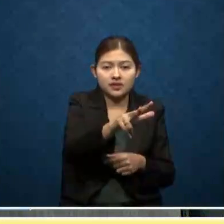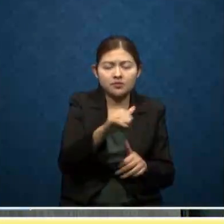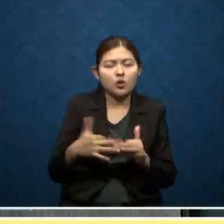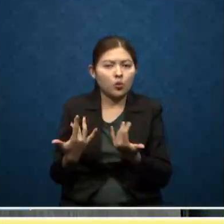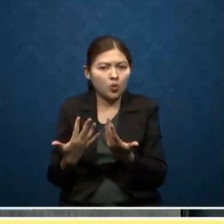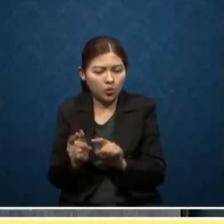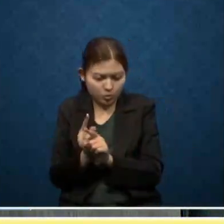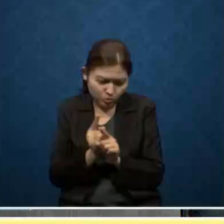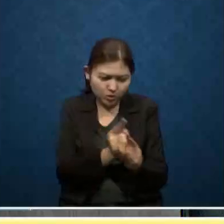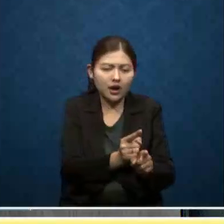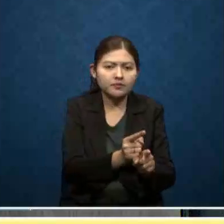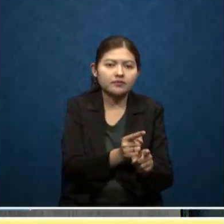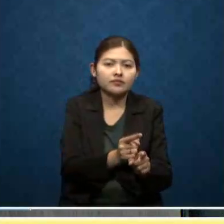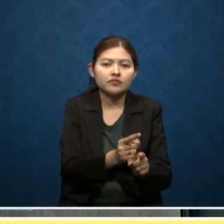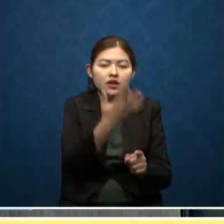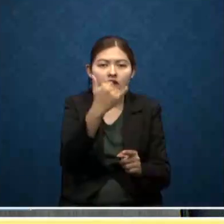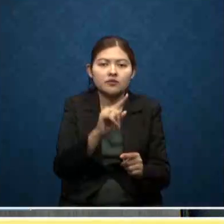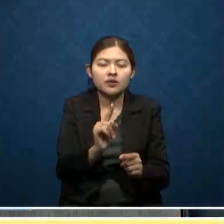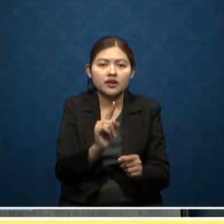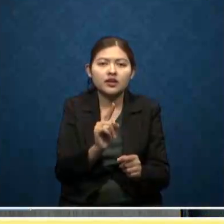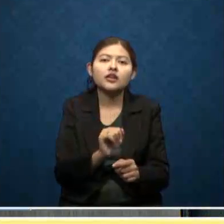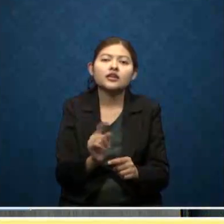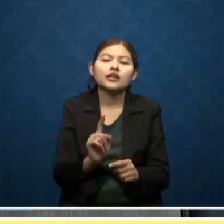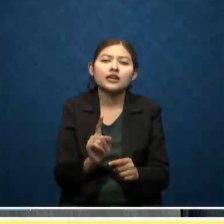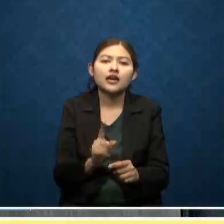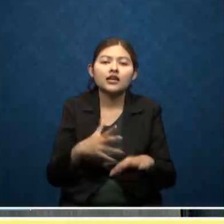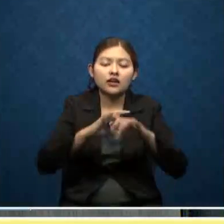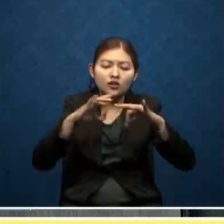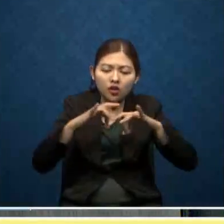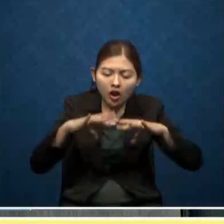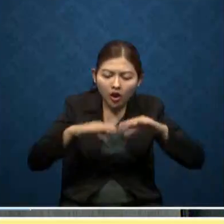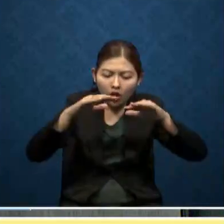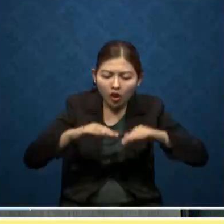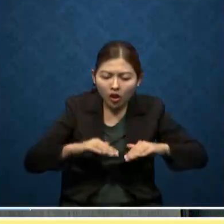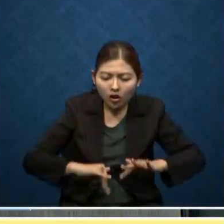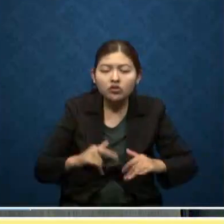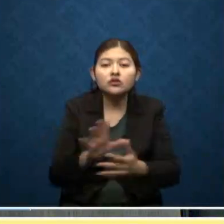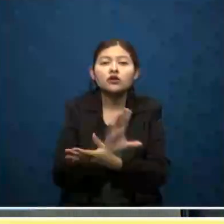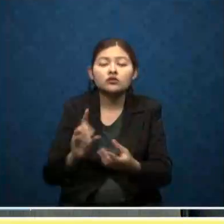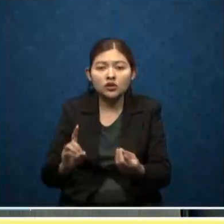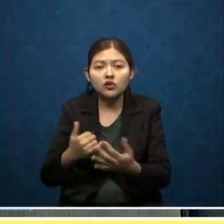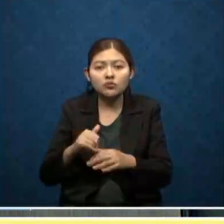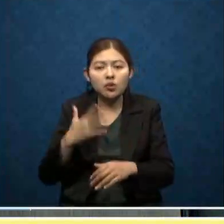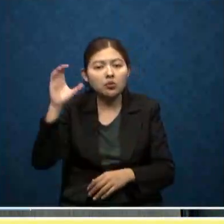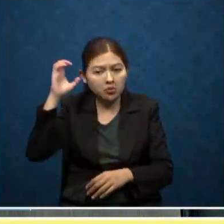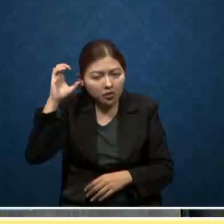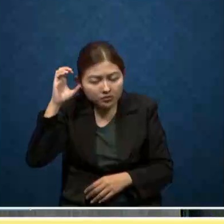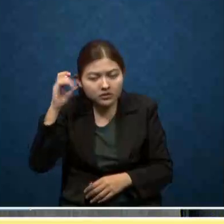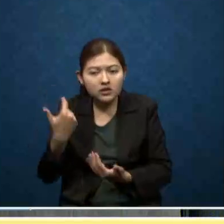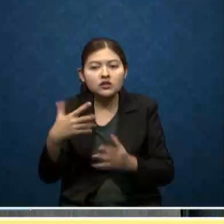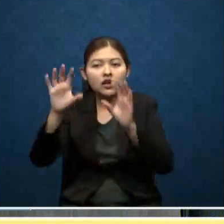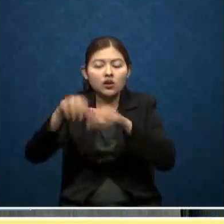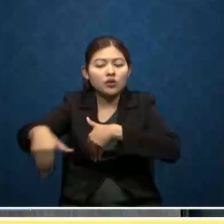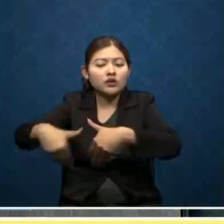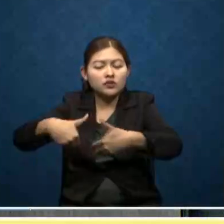ผลสัมฤทธิ์ตัวนี้ผลสำฤทธิ์ของมันคือการลดความขัดแย้งภายในสังคมสร้างความน่าเชื่อถือจากภาคประชา